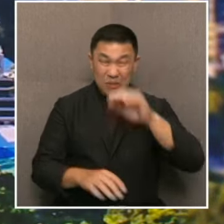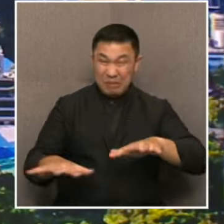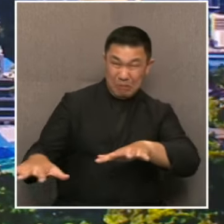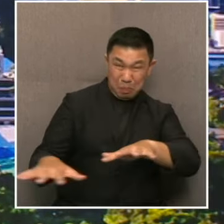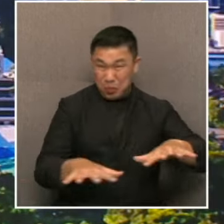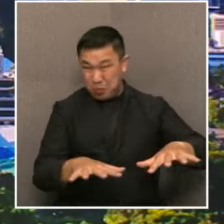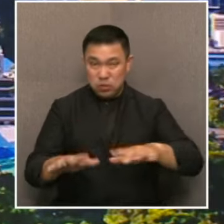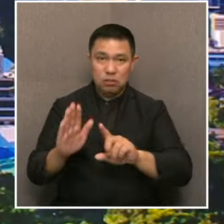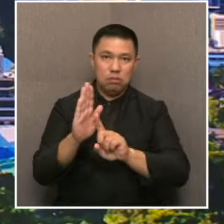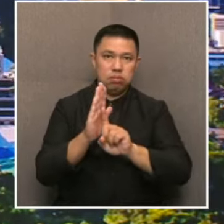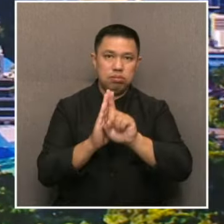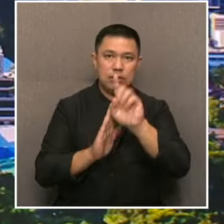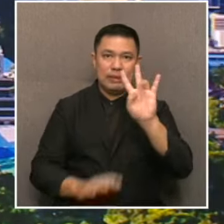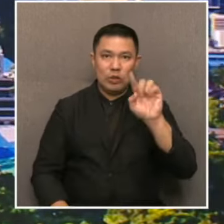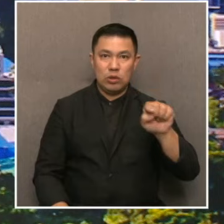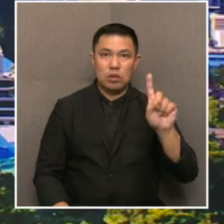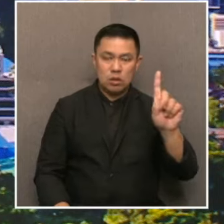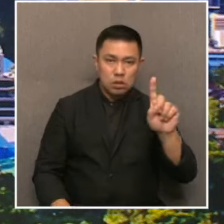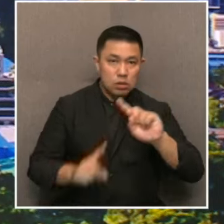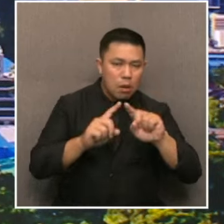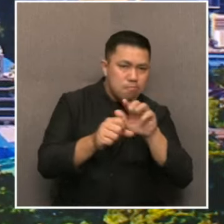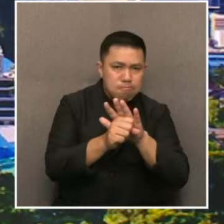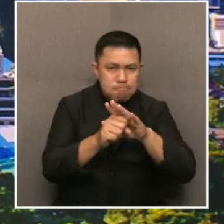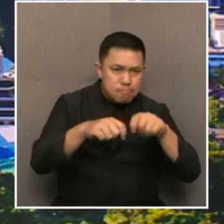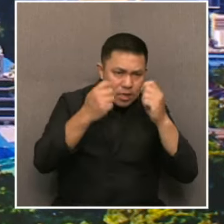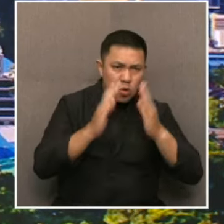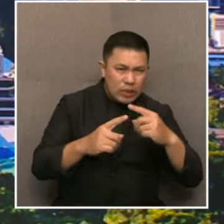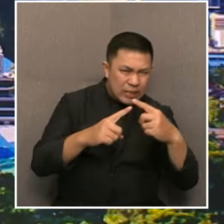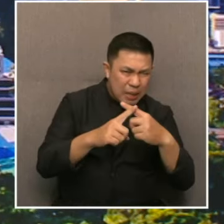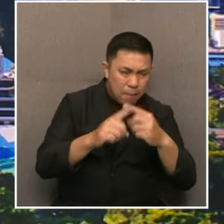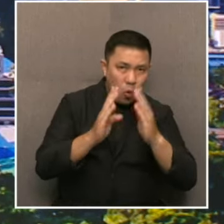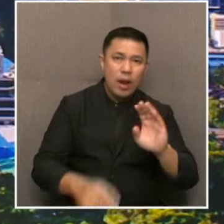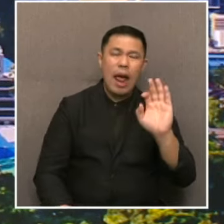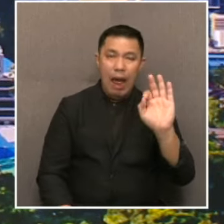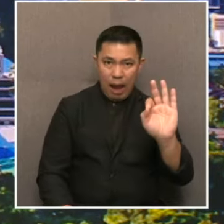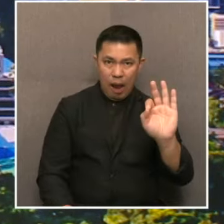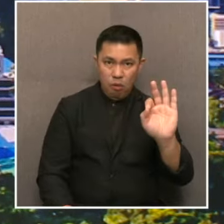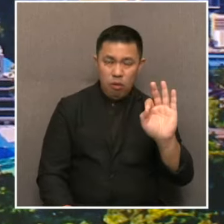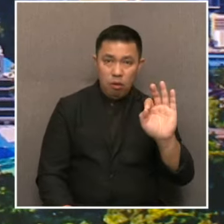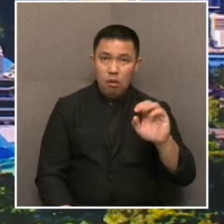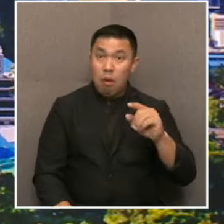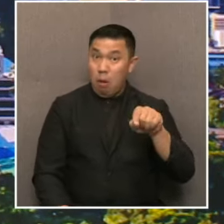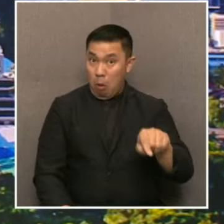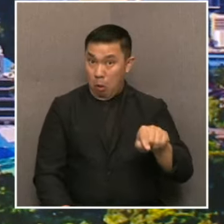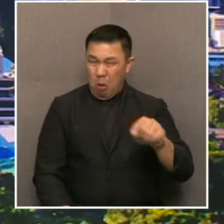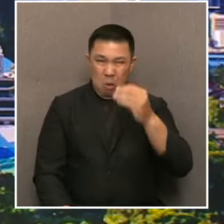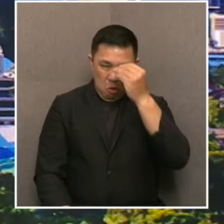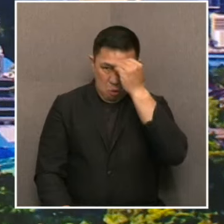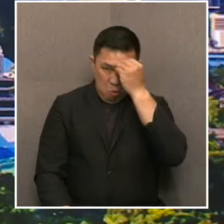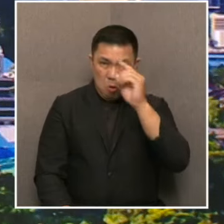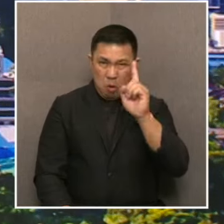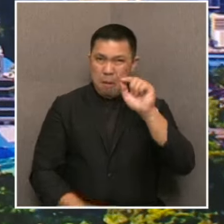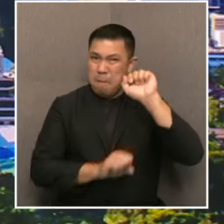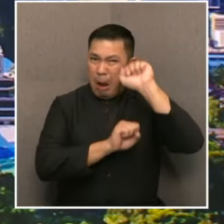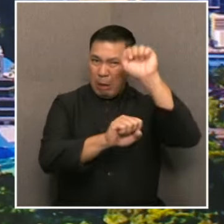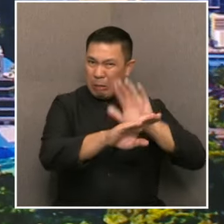7.1นะคะแต่ว่าความเสียหายนั้นไม่มากค่ะมีผู้บาดเจ็บเพิ่มเป็น 9คนแต่เหตุการณ์ครั้งนี้ก็ทำให้ญี่ปุ่นถึงขั้นต้องประกาศ